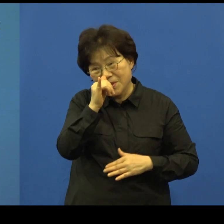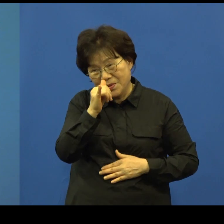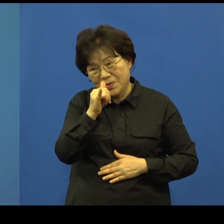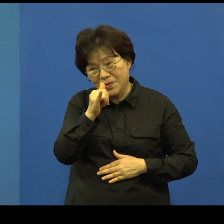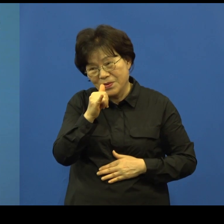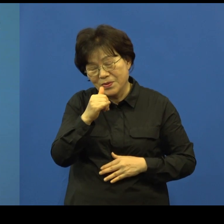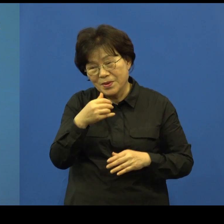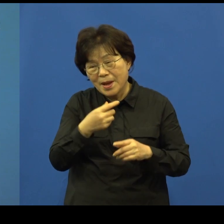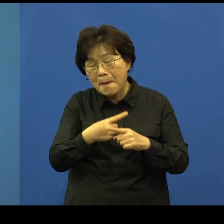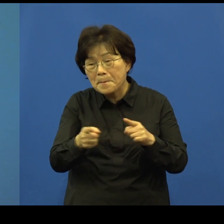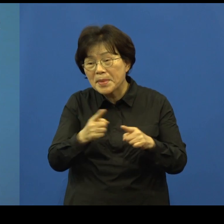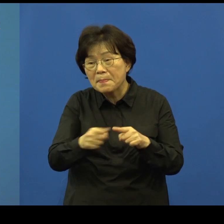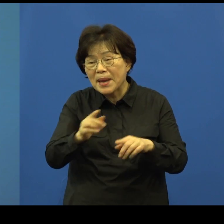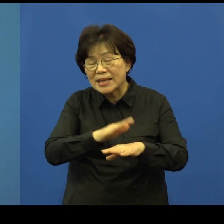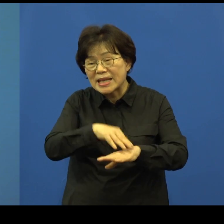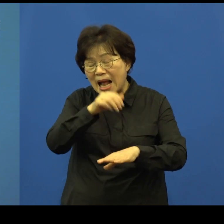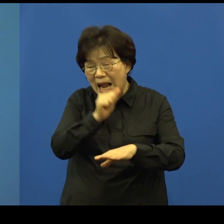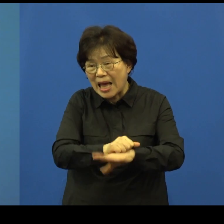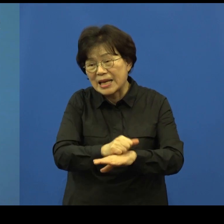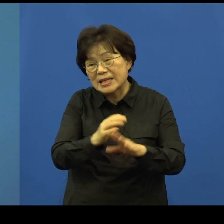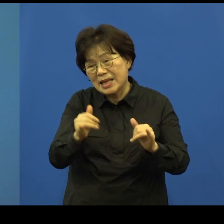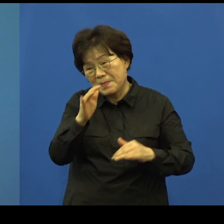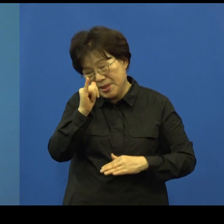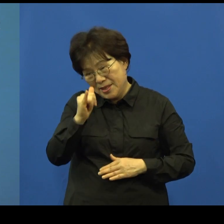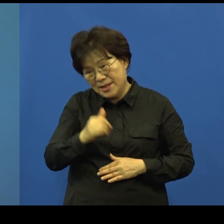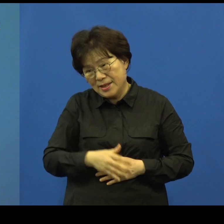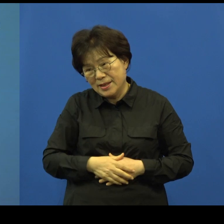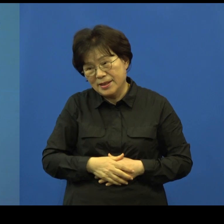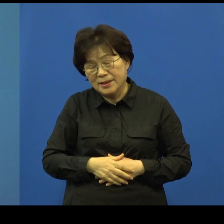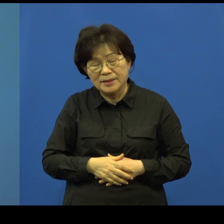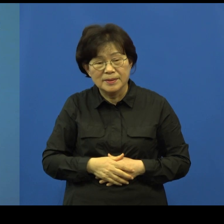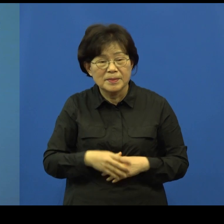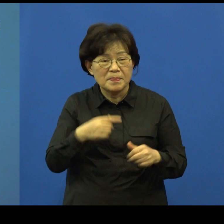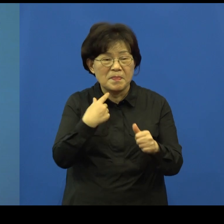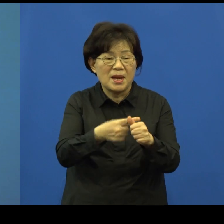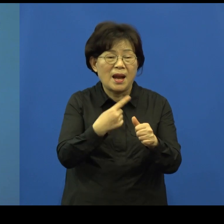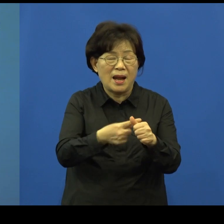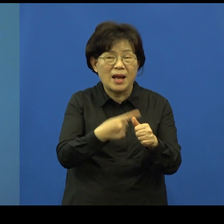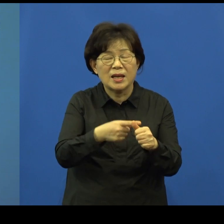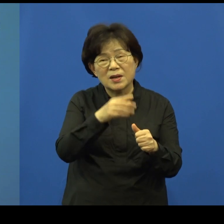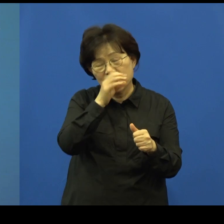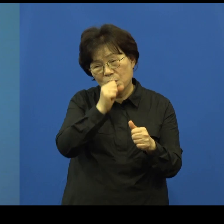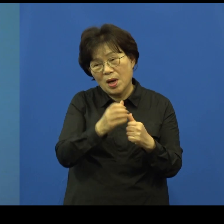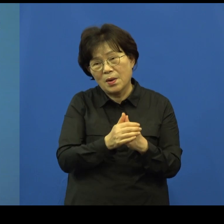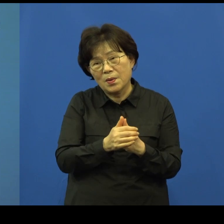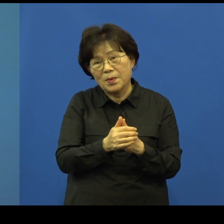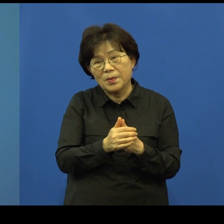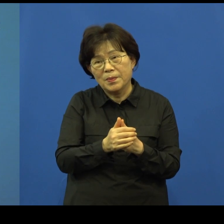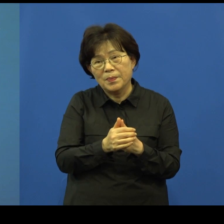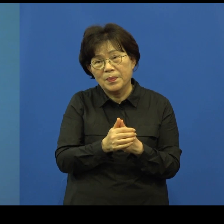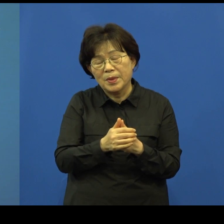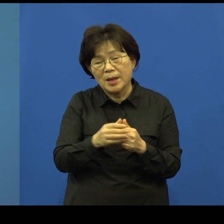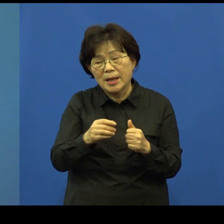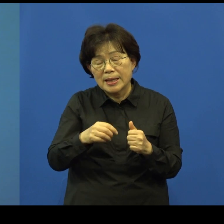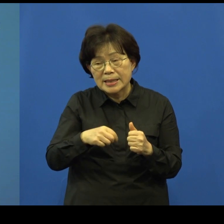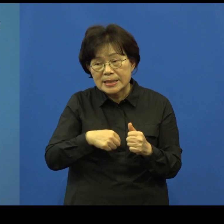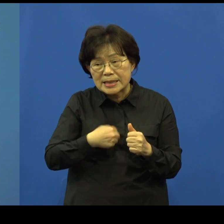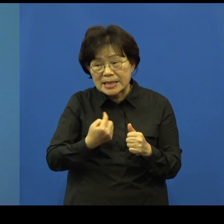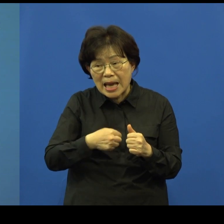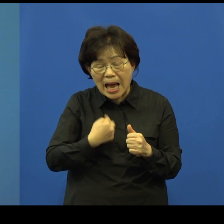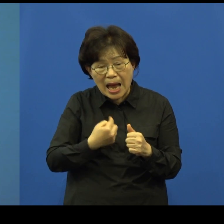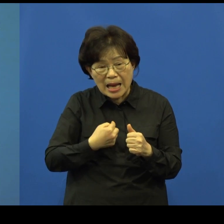여러분, 비판 잘하는 사람들 있죠? 비판을 잘하는 사람, 비난을 잘하는 사람들. 그러니까 일종의 자기